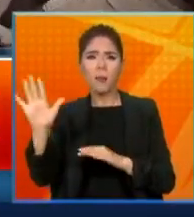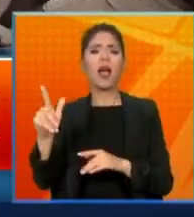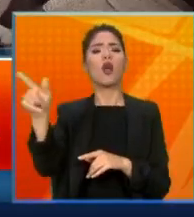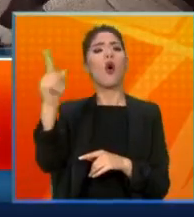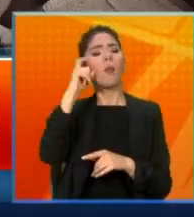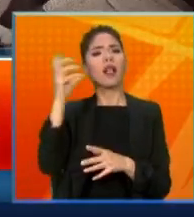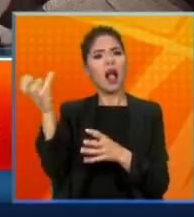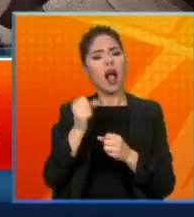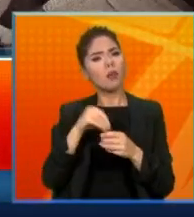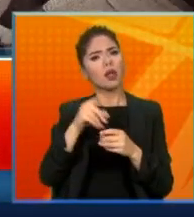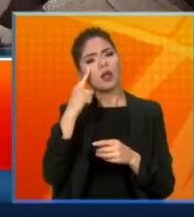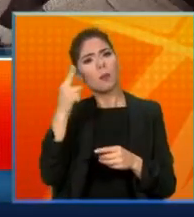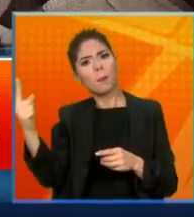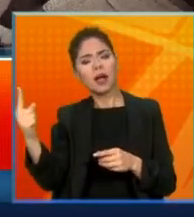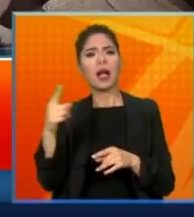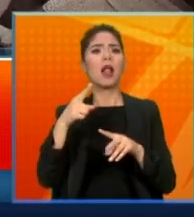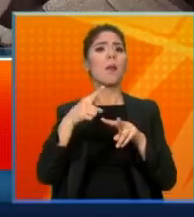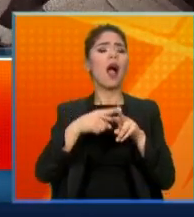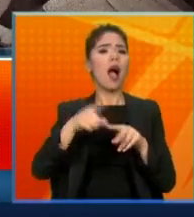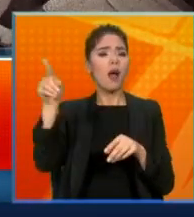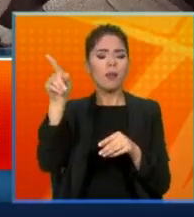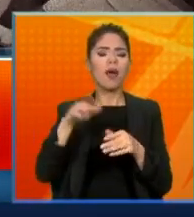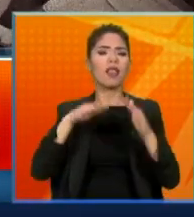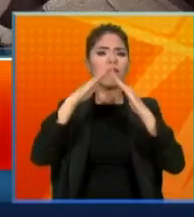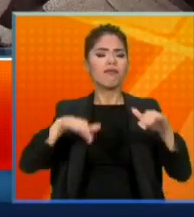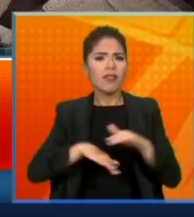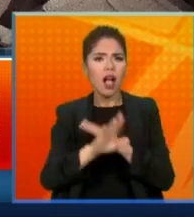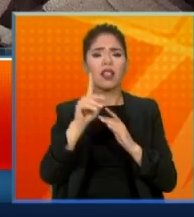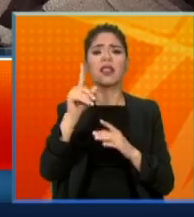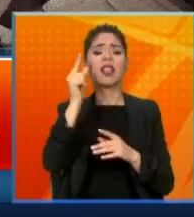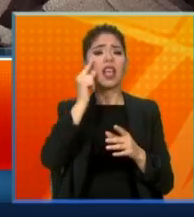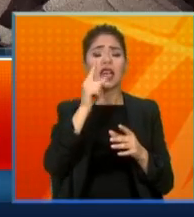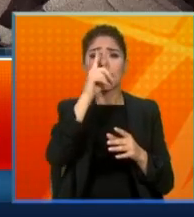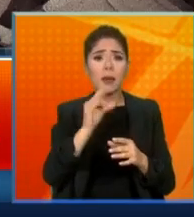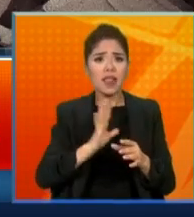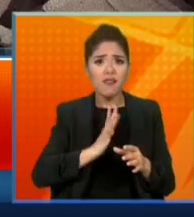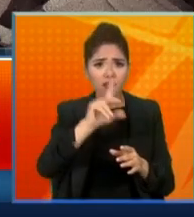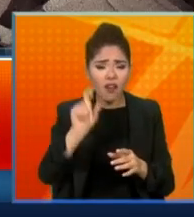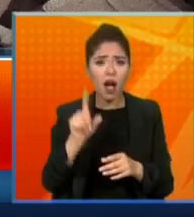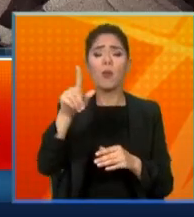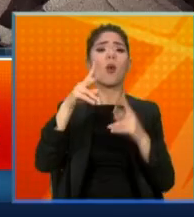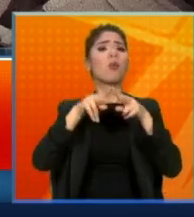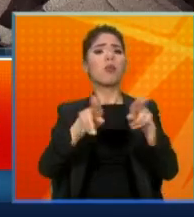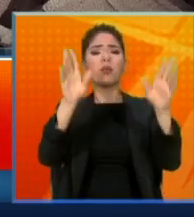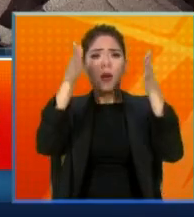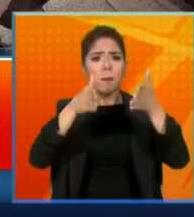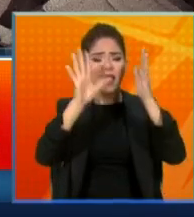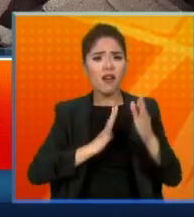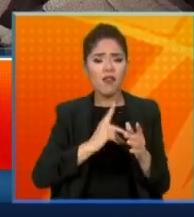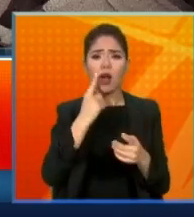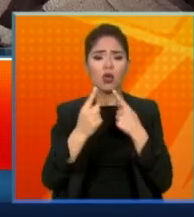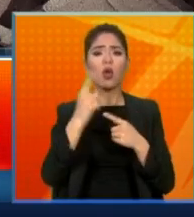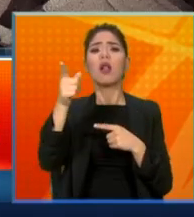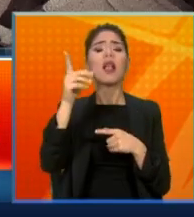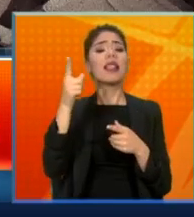için dönelim hemen. Ahmet, var mı enkaz altında kimse? Çalışmalar ne aşamada ki? Hasarlı yapılar da olduğu söyleniyor. Seni dinleyelim son